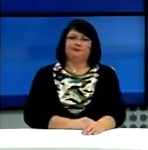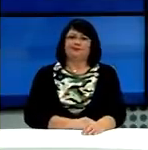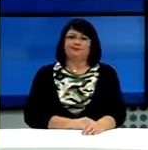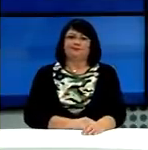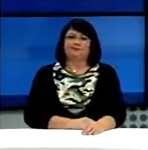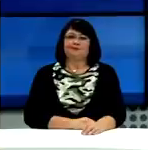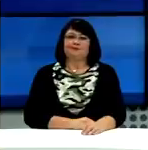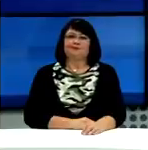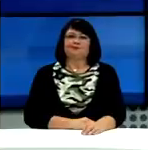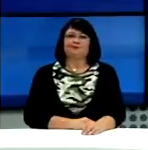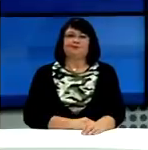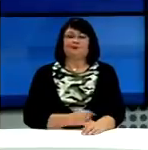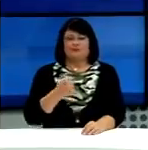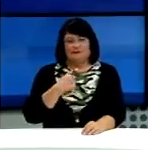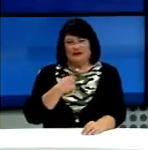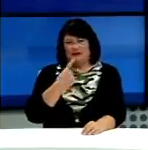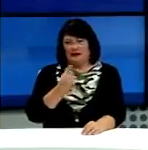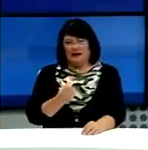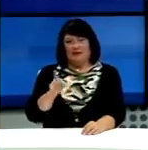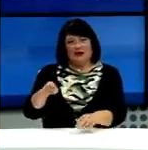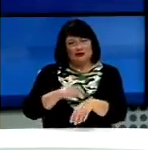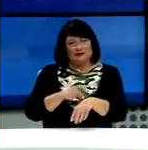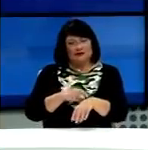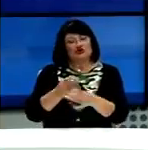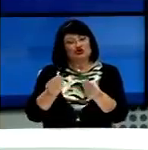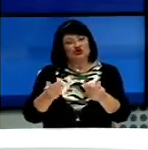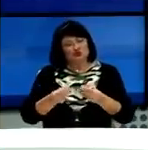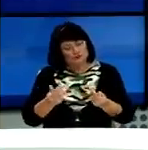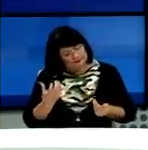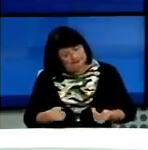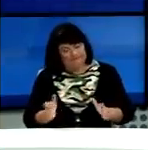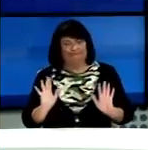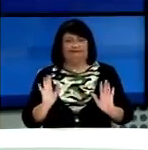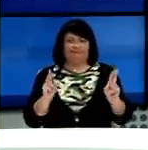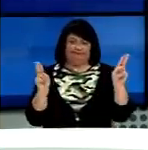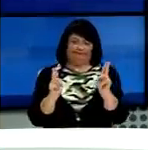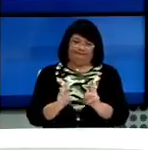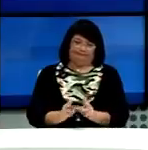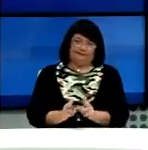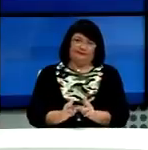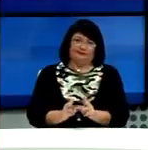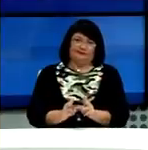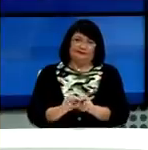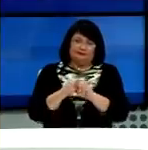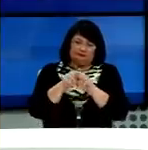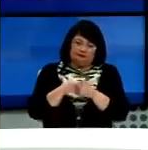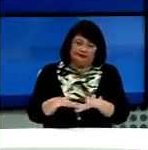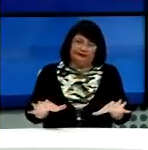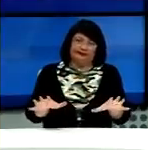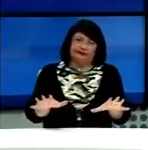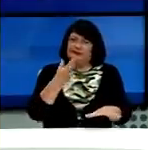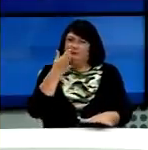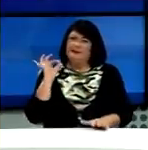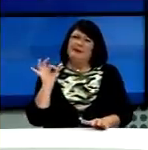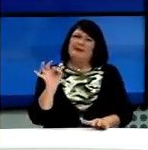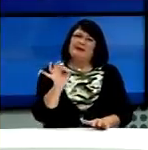Κυρίες και κύριοι συνάδελφοι, εμείς λέμε ότι έστω και τώρα υπάρχουν τρόποι να περιορίσουμε την εξάπλωση και της πανδημίας και